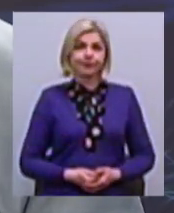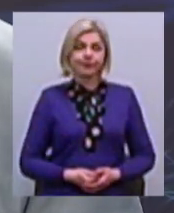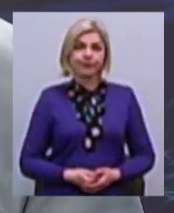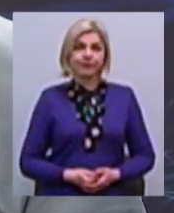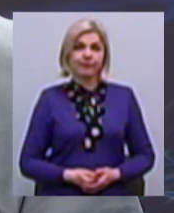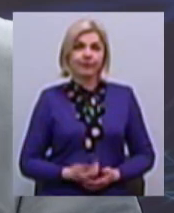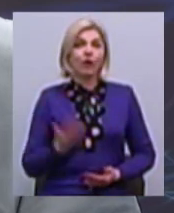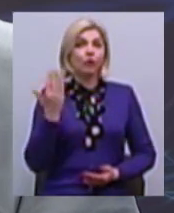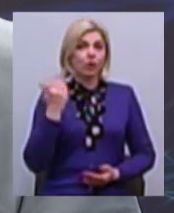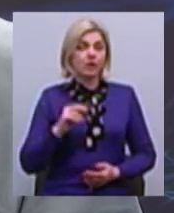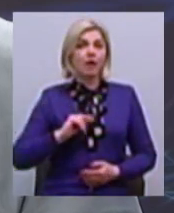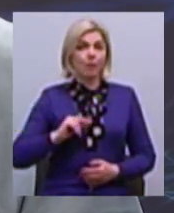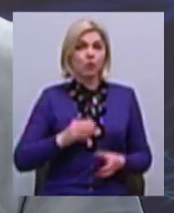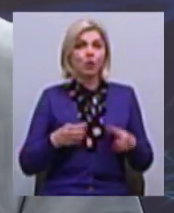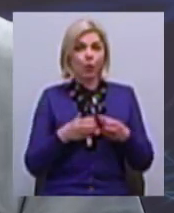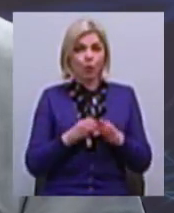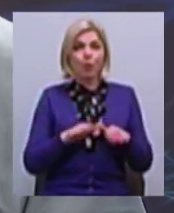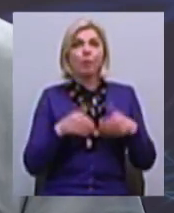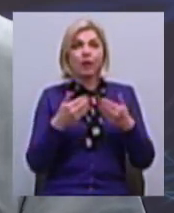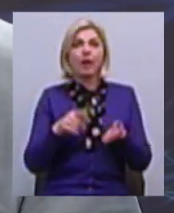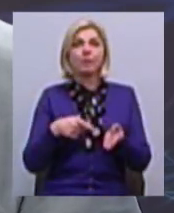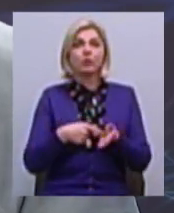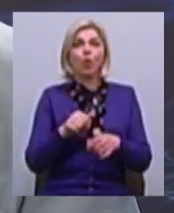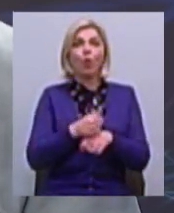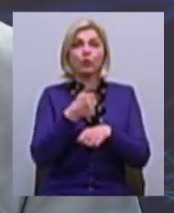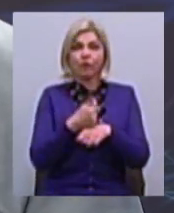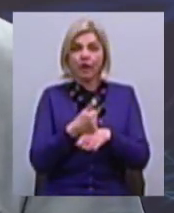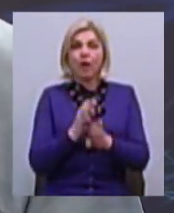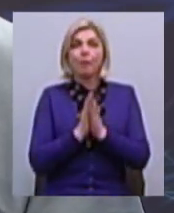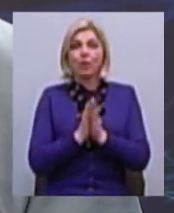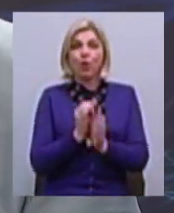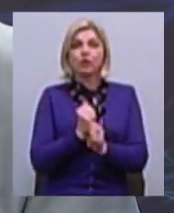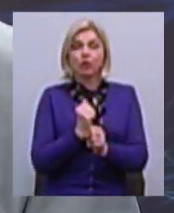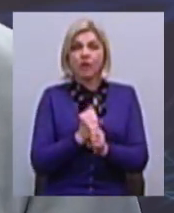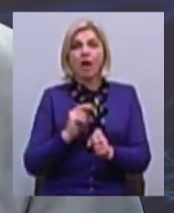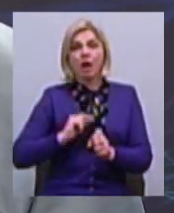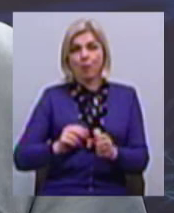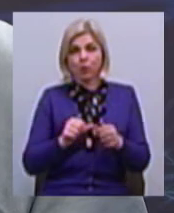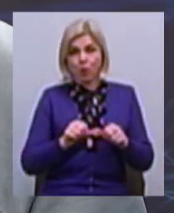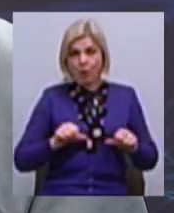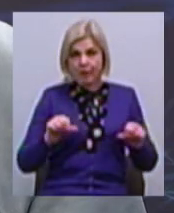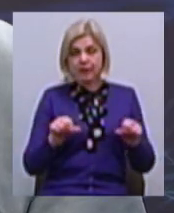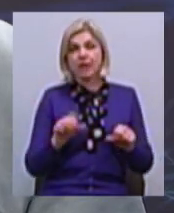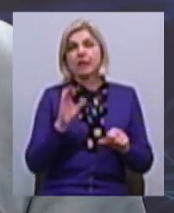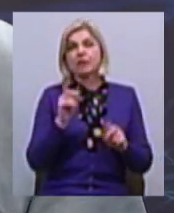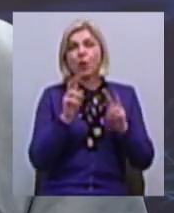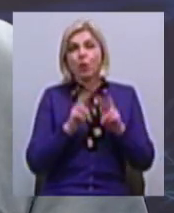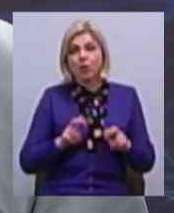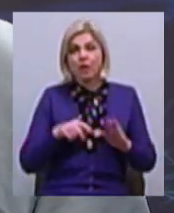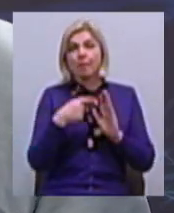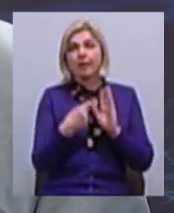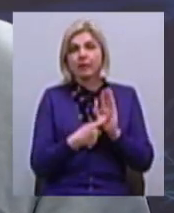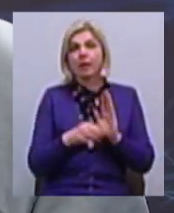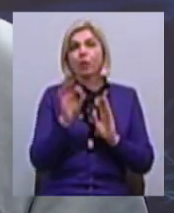Тоді наша робоча група вже звернулася до міського голови з проханням створити комісію робочу також з розгляду питання